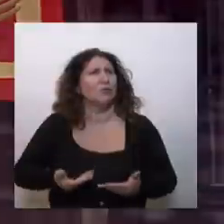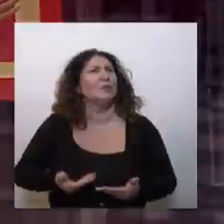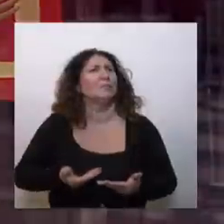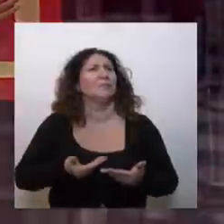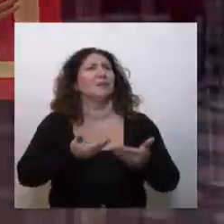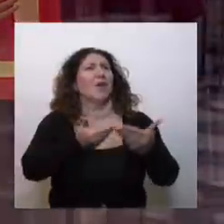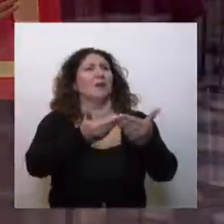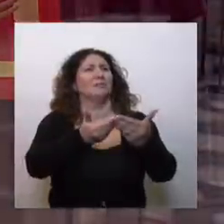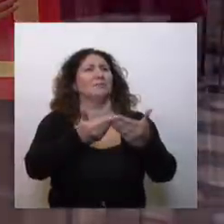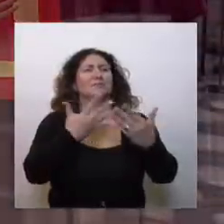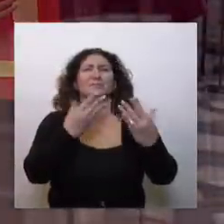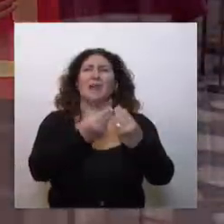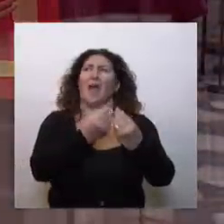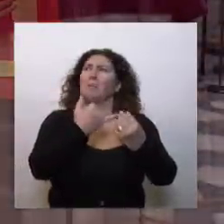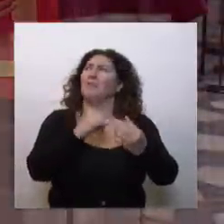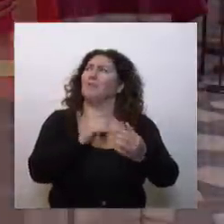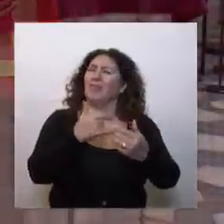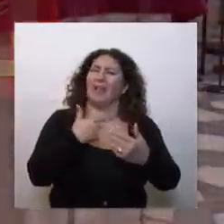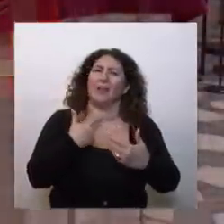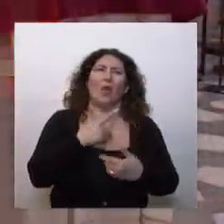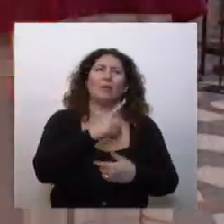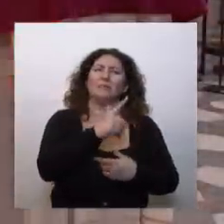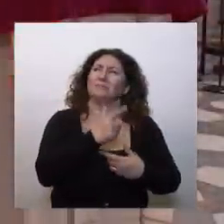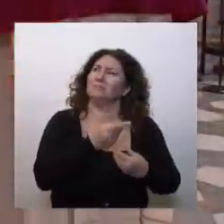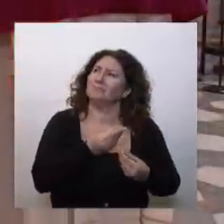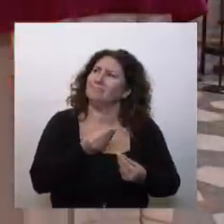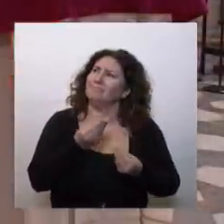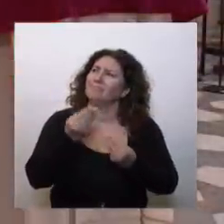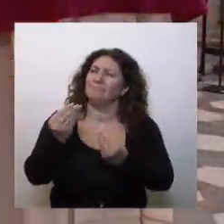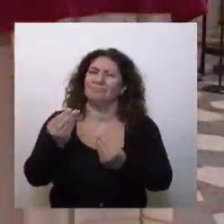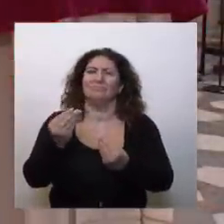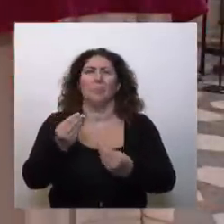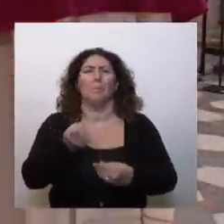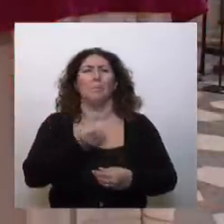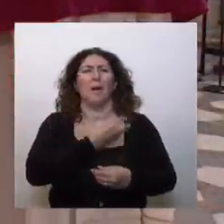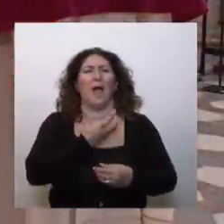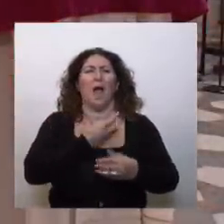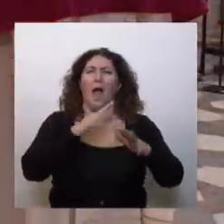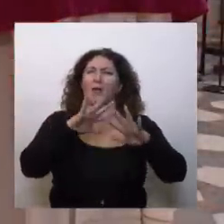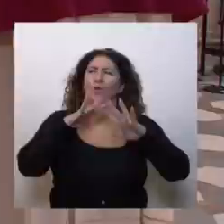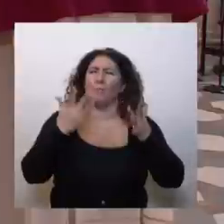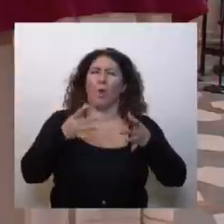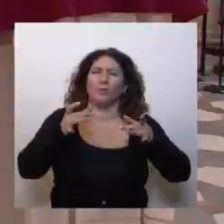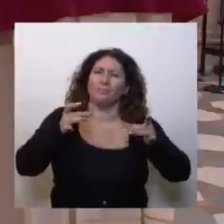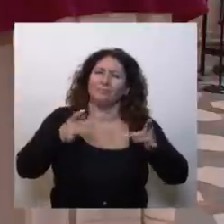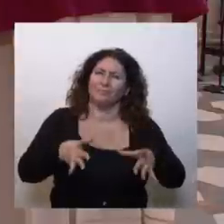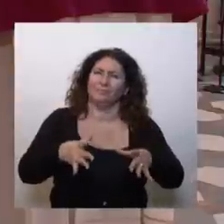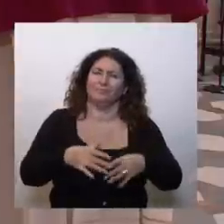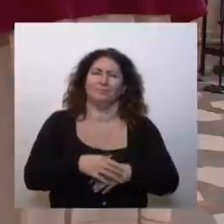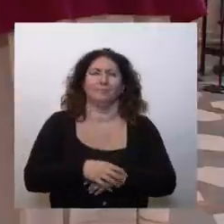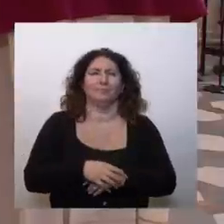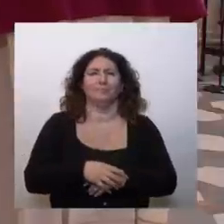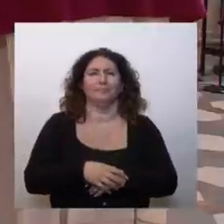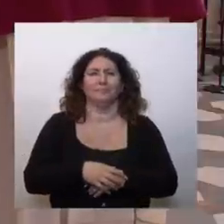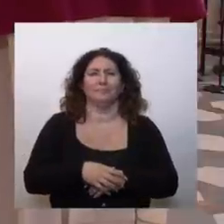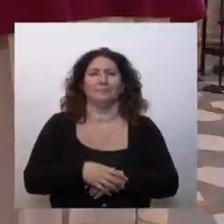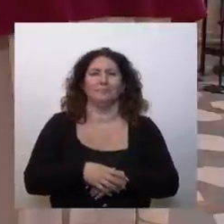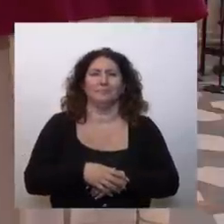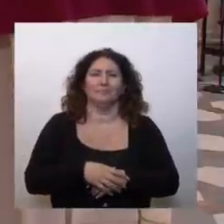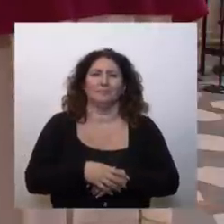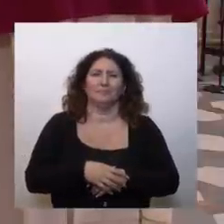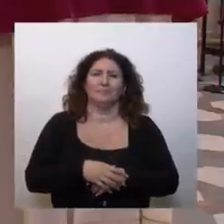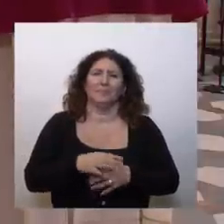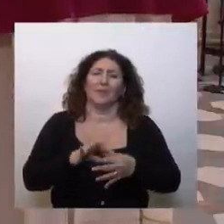a quello del figlio per redimere il mondo dal peccato e dalla morte. È via di